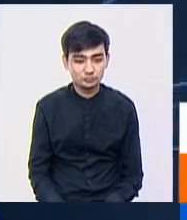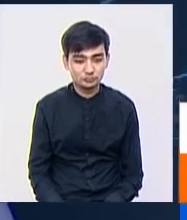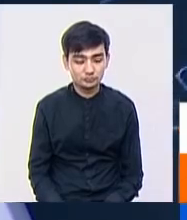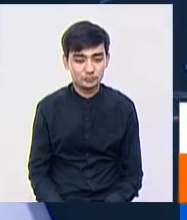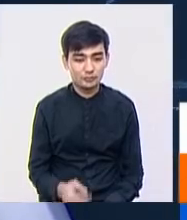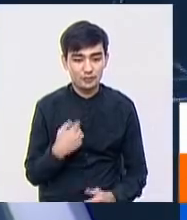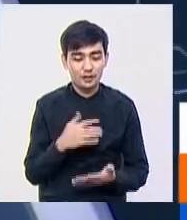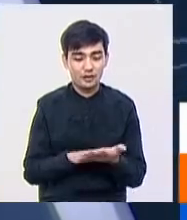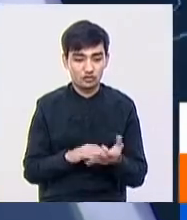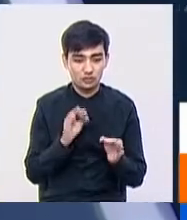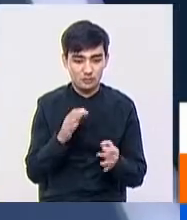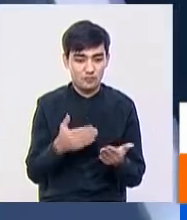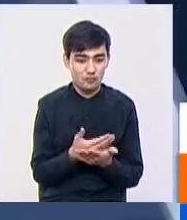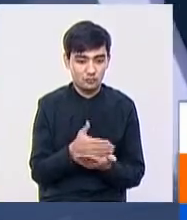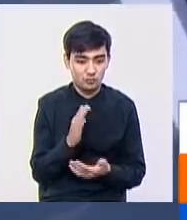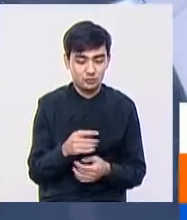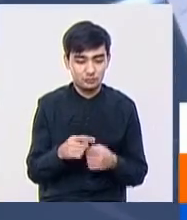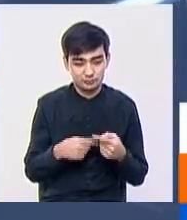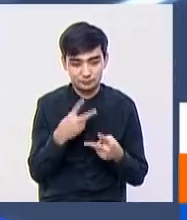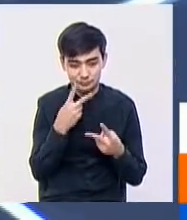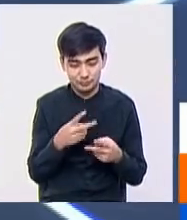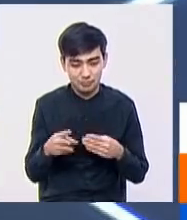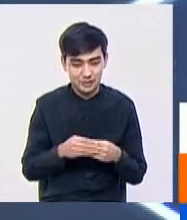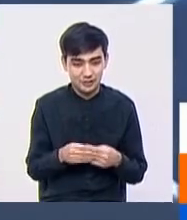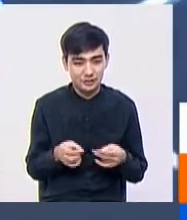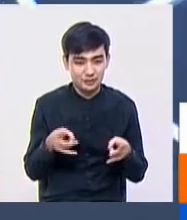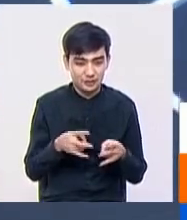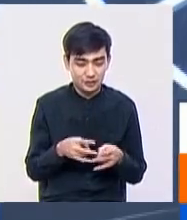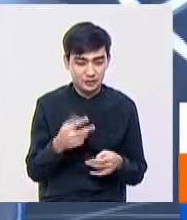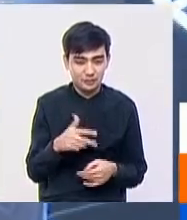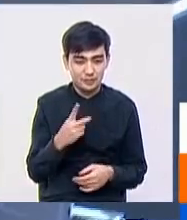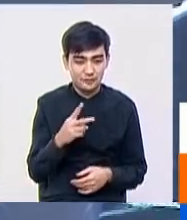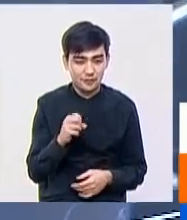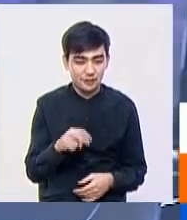Мы продолжим информировать вас. Следите за новостями и оставайтесь с 31-м каналом.